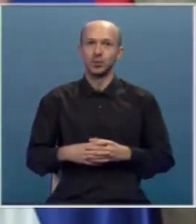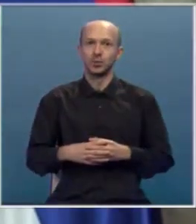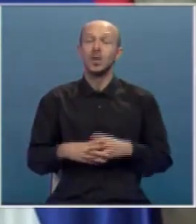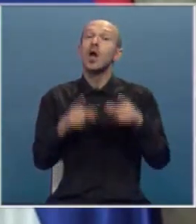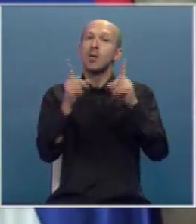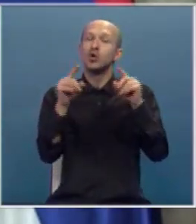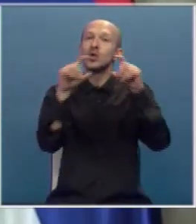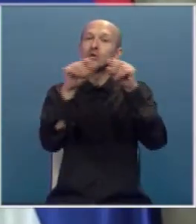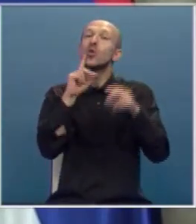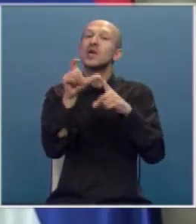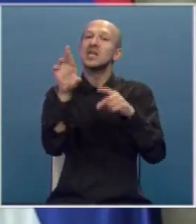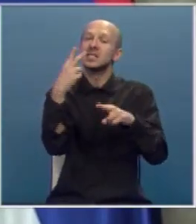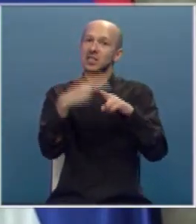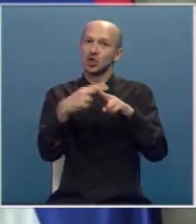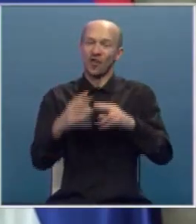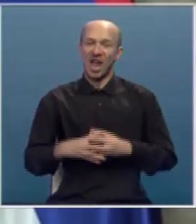Postoji institut koji se zove